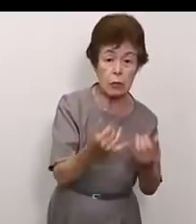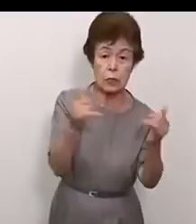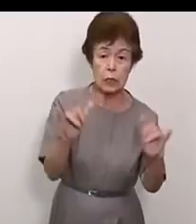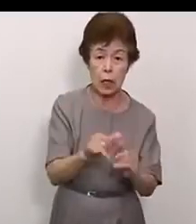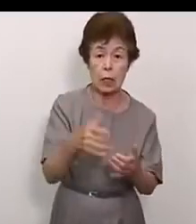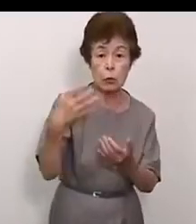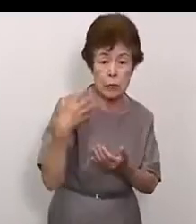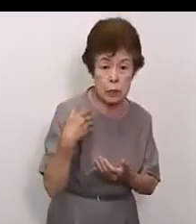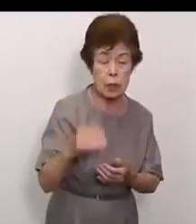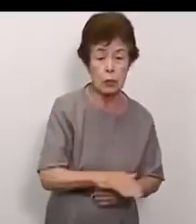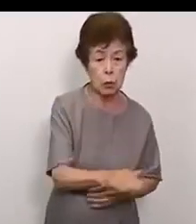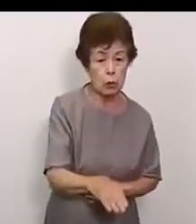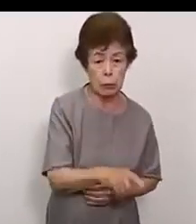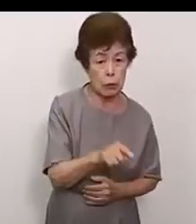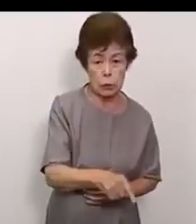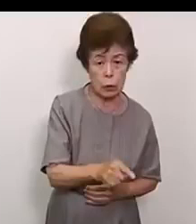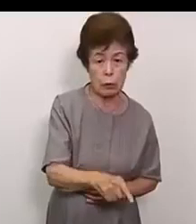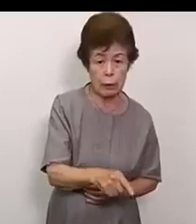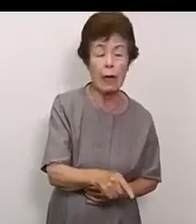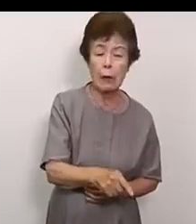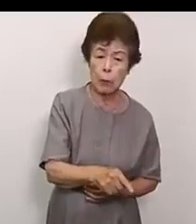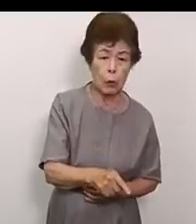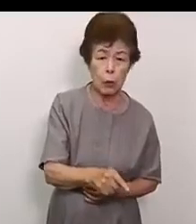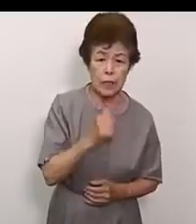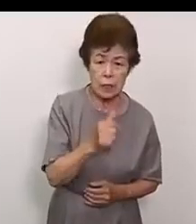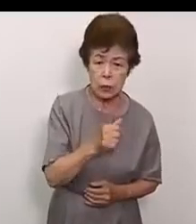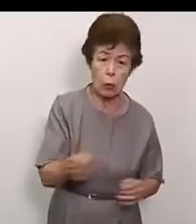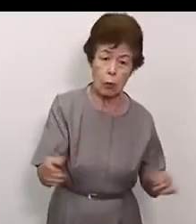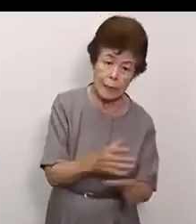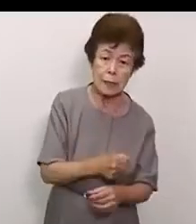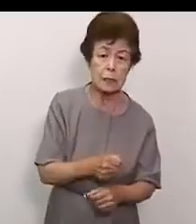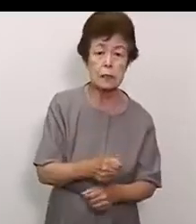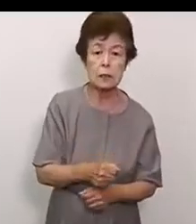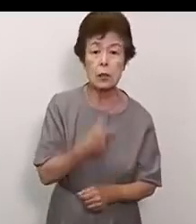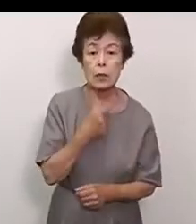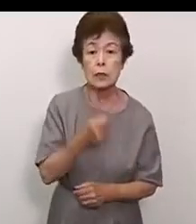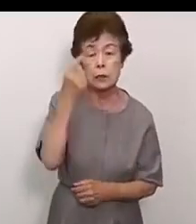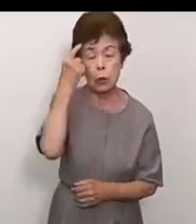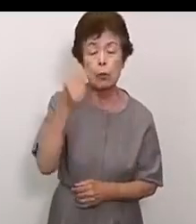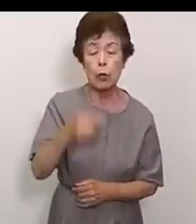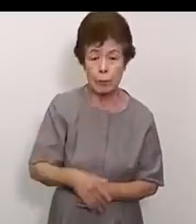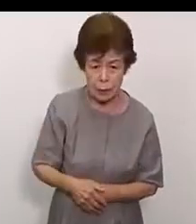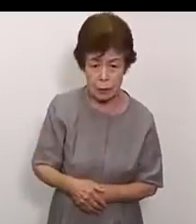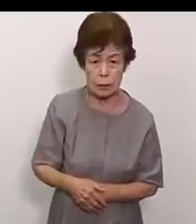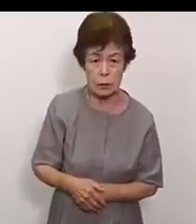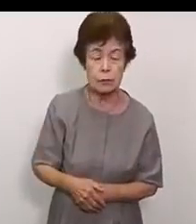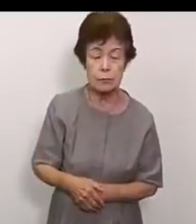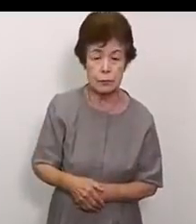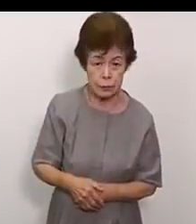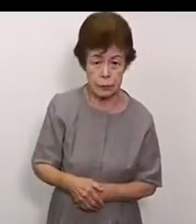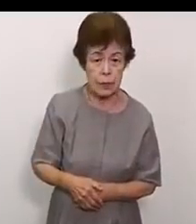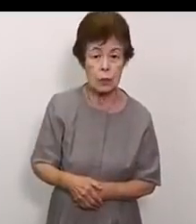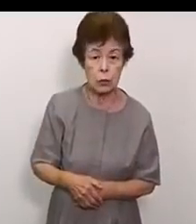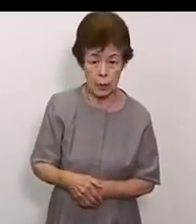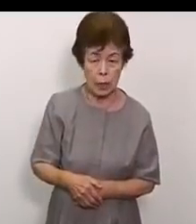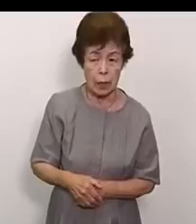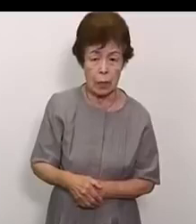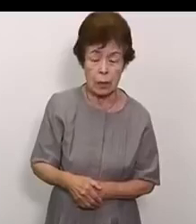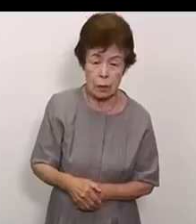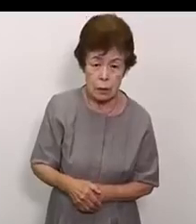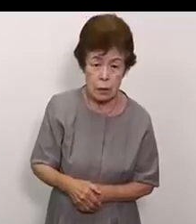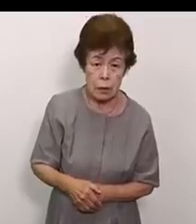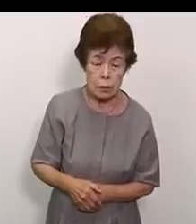、それは絶対避けていかなければいけないと思ってます。あとで、そういう子どもたちが、コロナに入って、学校休